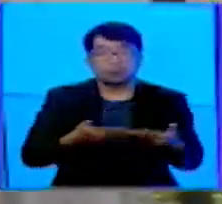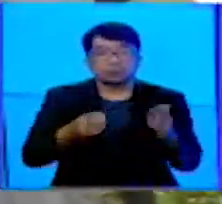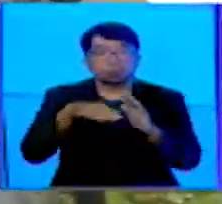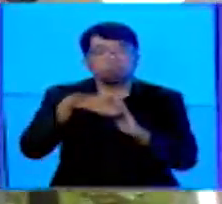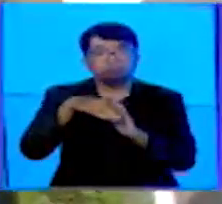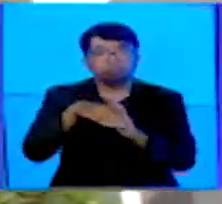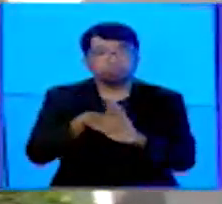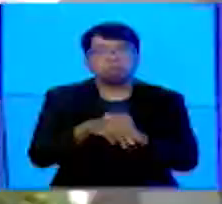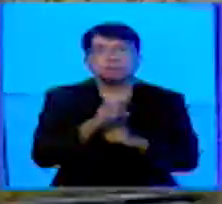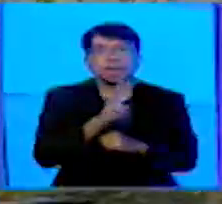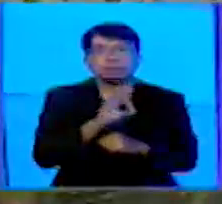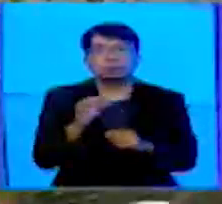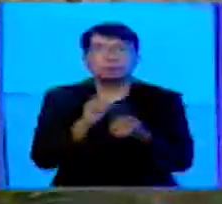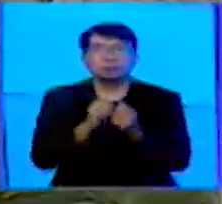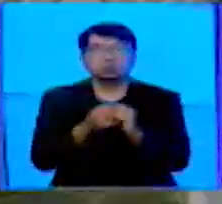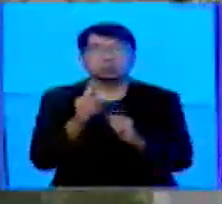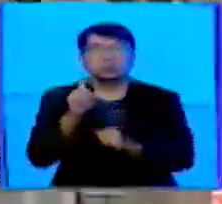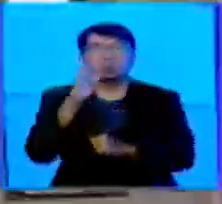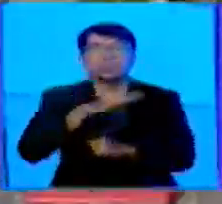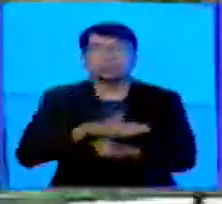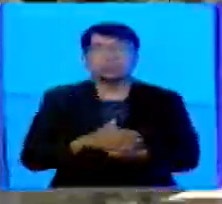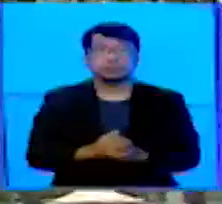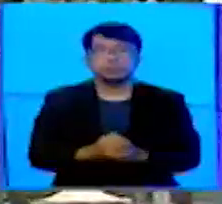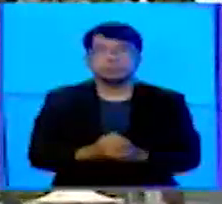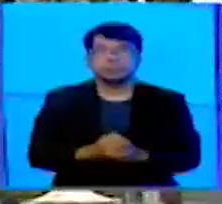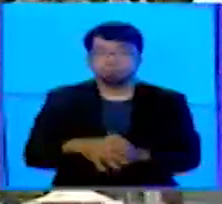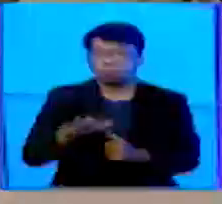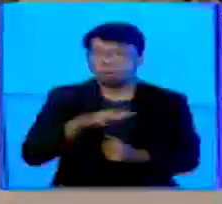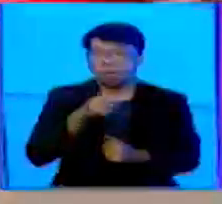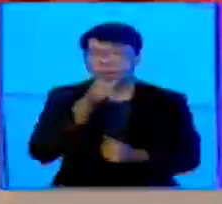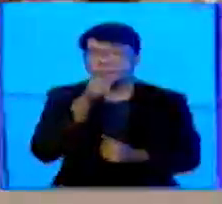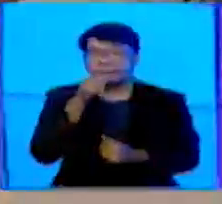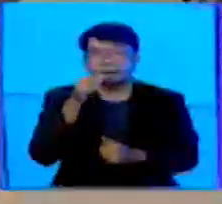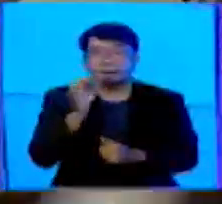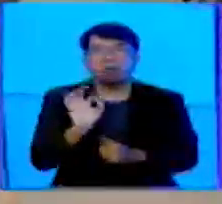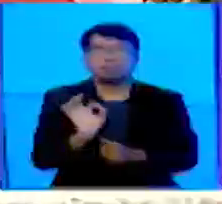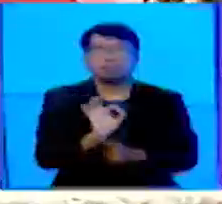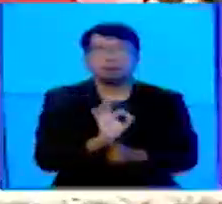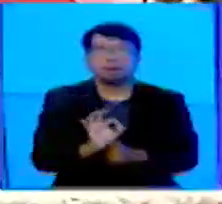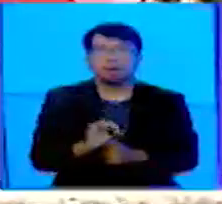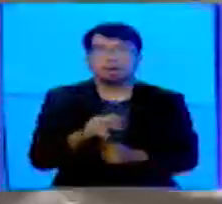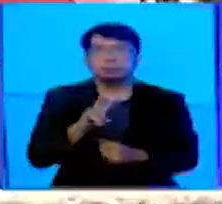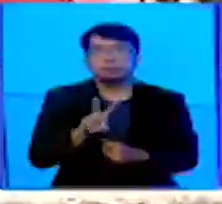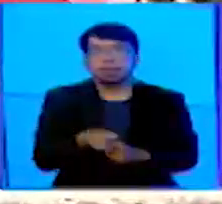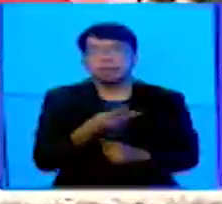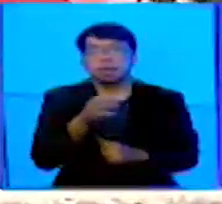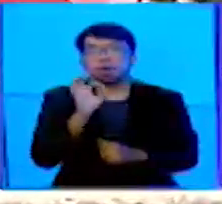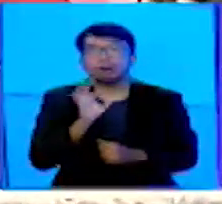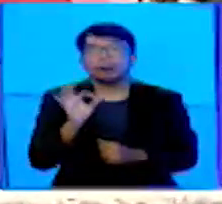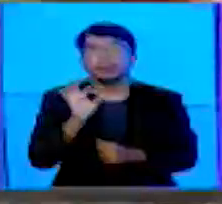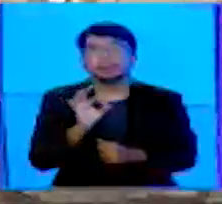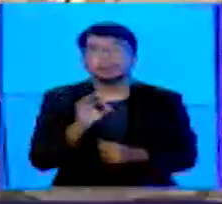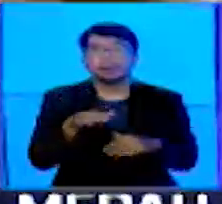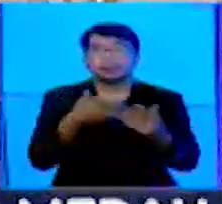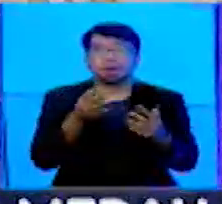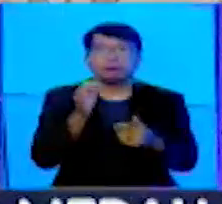hari. Zona merah di Provinsi Jakarta kini sudah tidak ada lagi dan berubah menjadi zona oranye atau tingkat